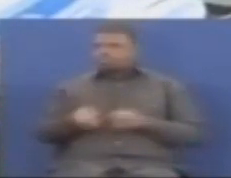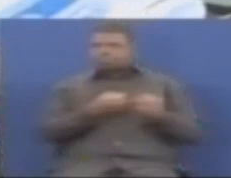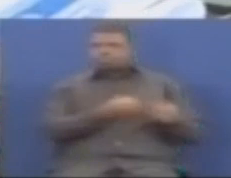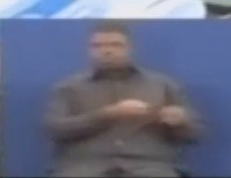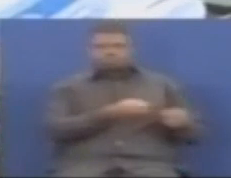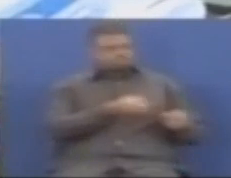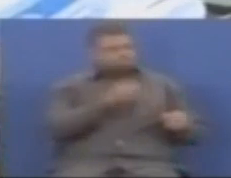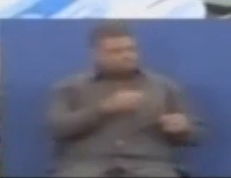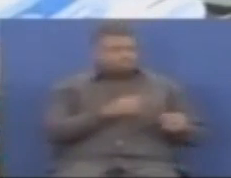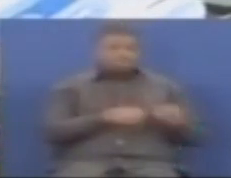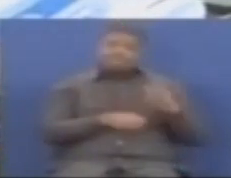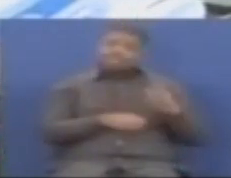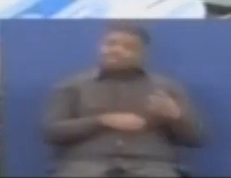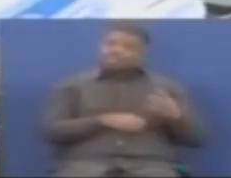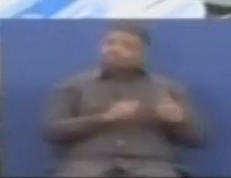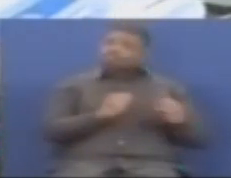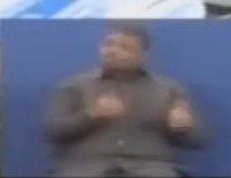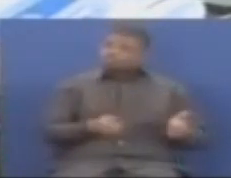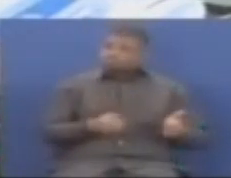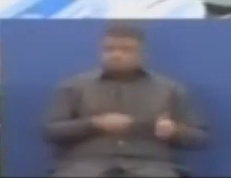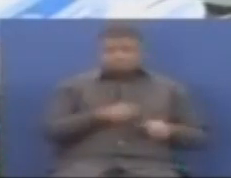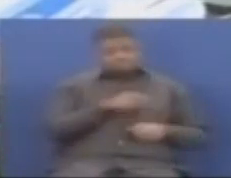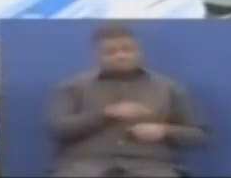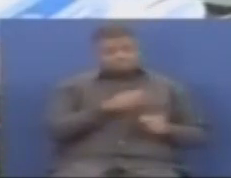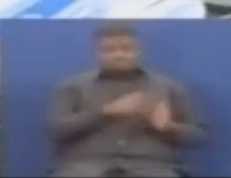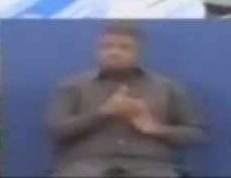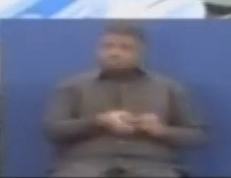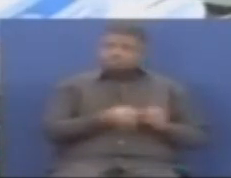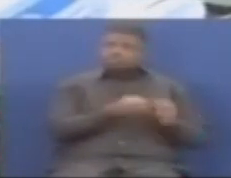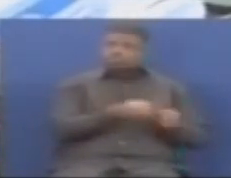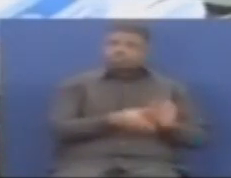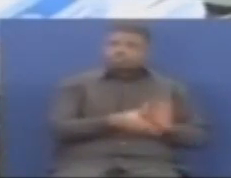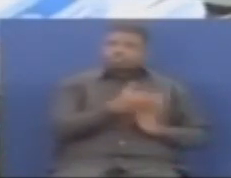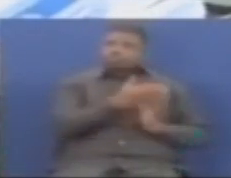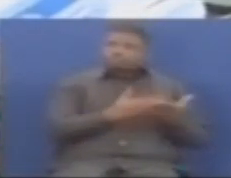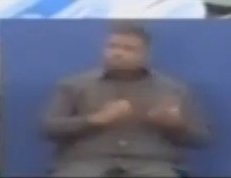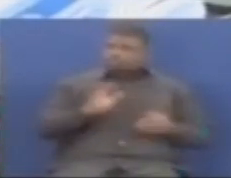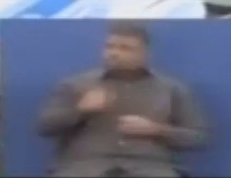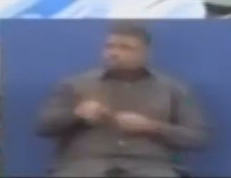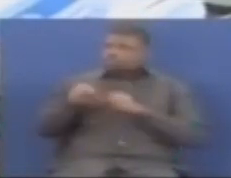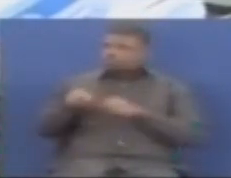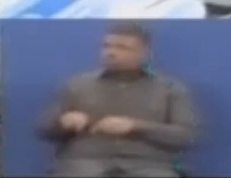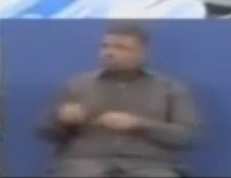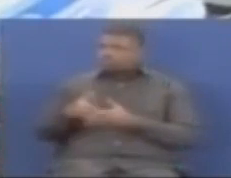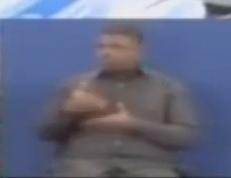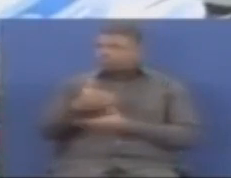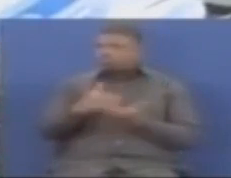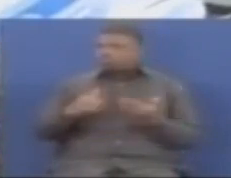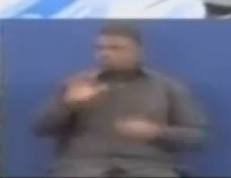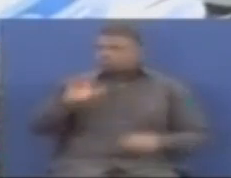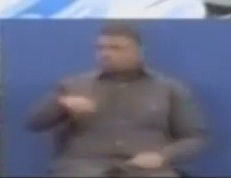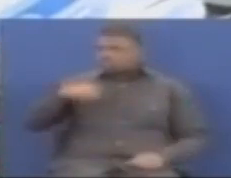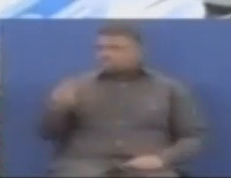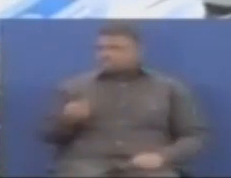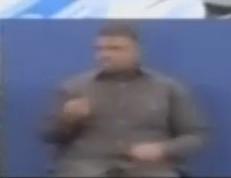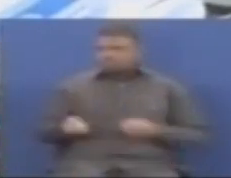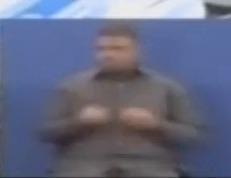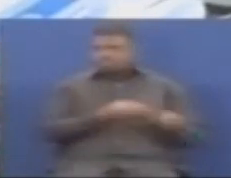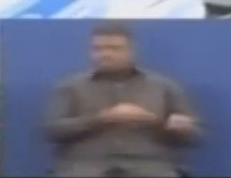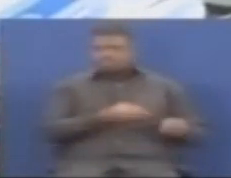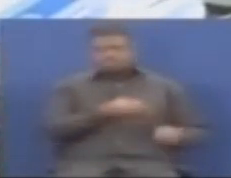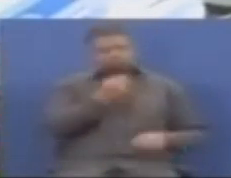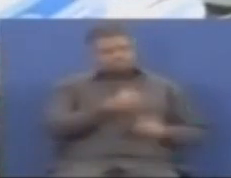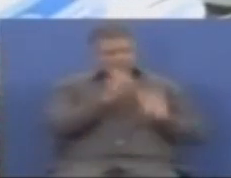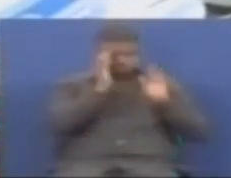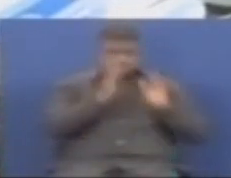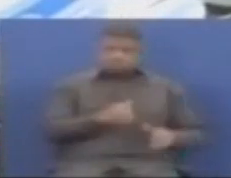4 ya Foroforo pamoja na Kilalani ambazo nazo zinaanza kupelekea umeme kuanzia Julai mwaka huu na kufika Juni mwakani na vipindi zitakuwa zimepata umeme. Nimpongeze sana